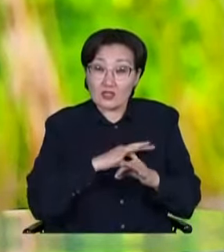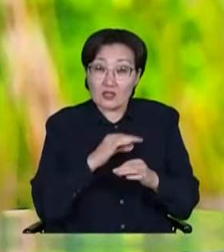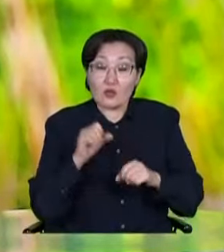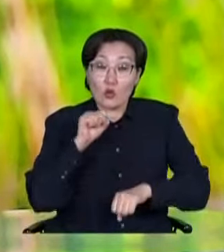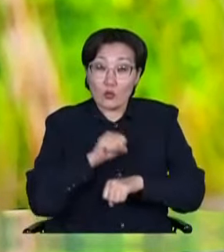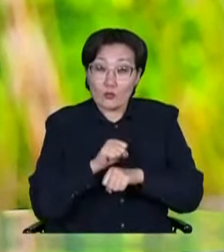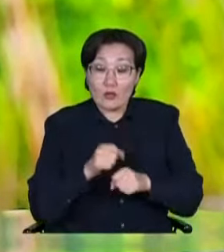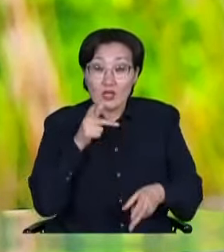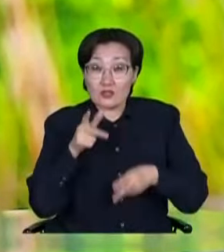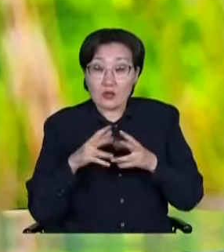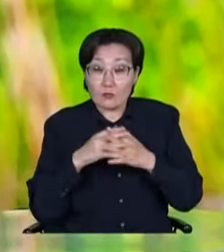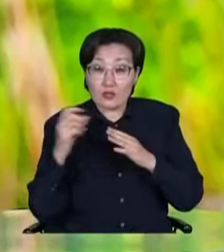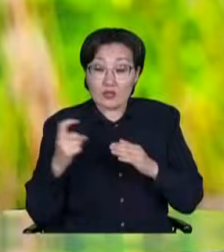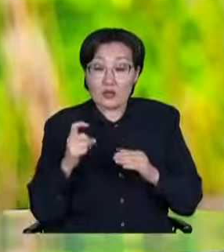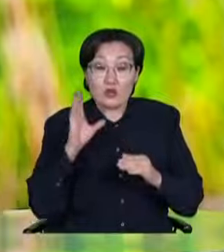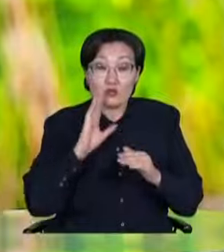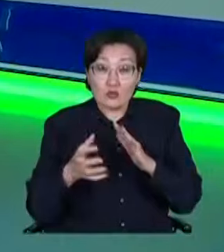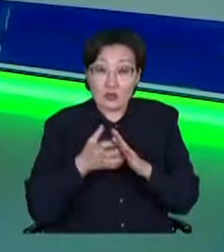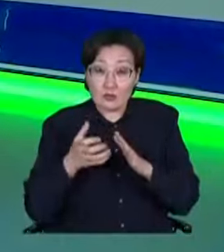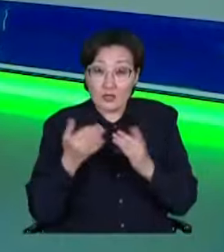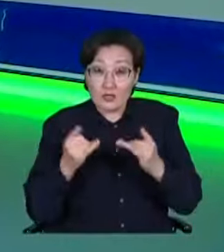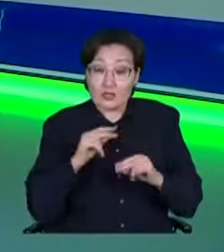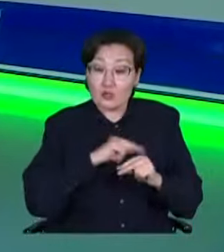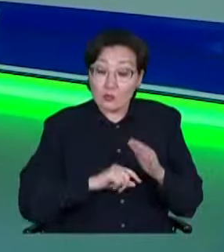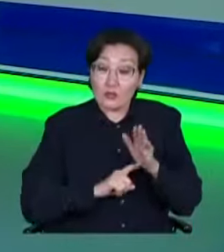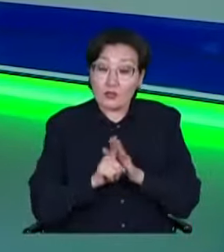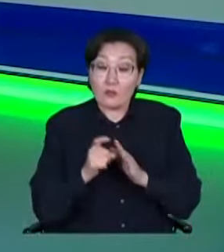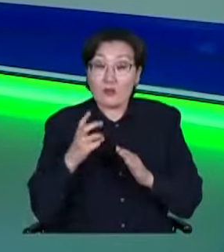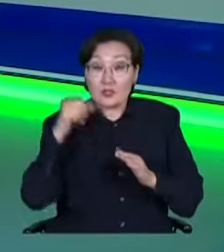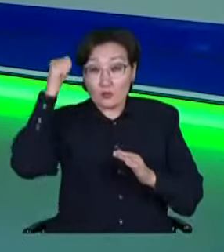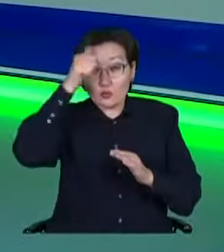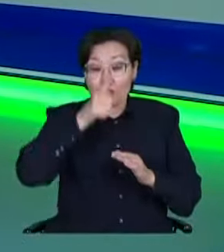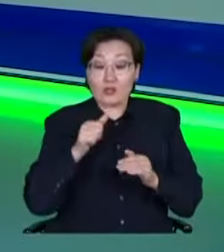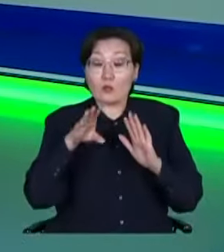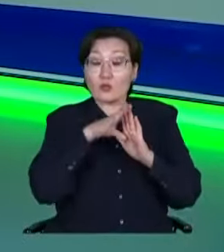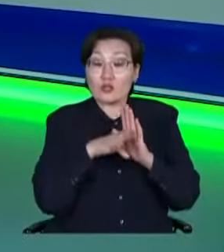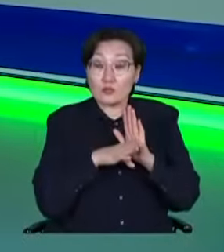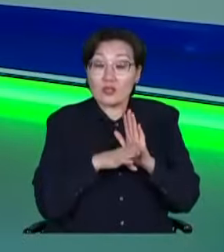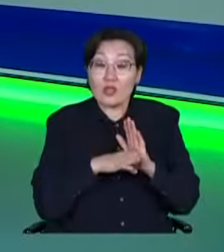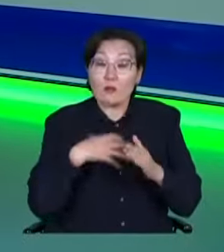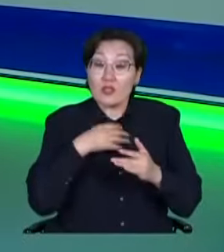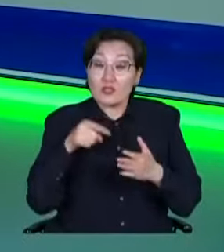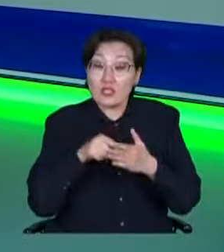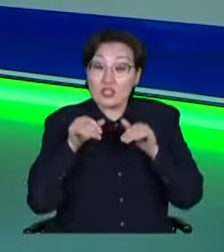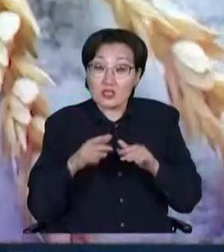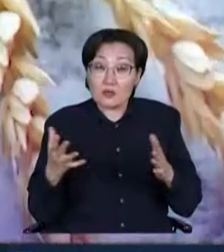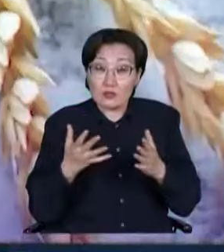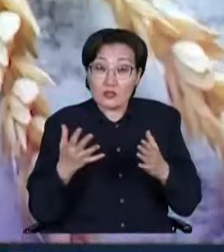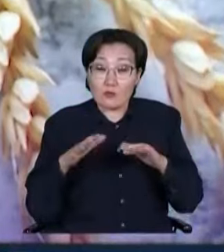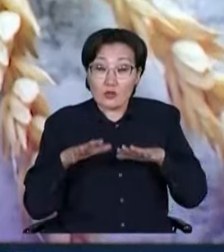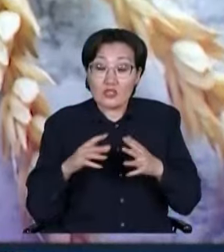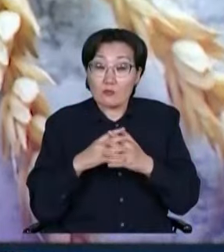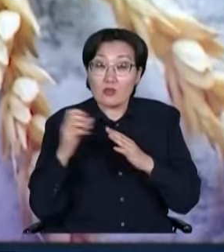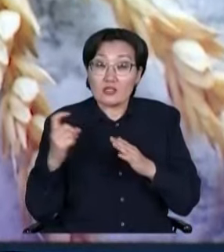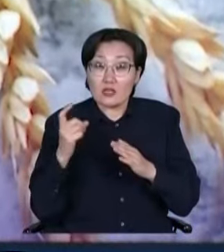су тапшылығының алдын алу үшін қазірден іске кіріскен. Бірнеше жыл қатарынан күн тәртібінен түспеген мәселенің шешімі қандай? Жергілікті